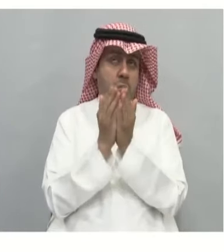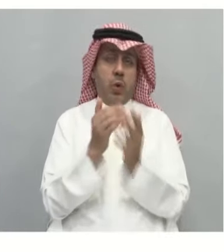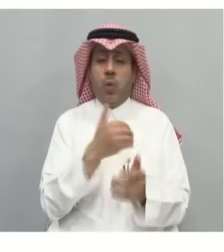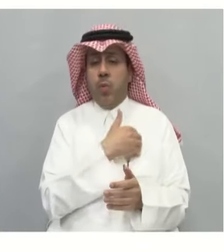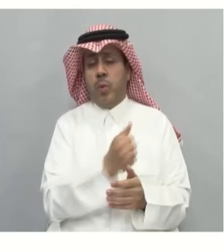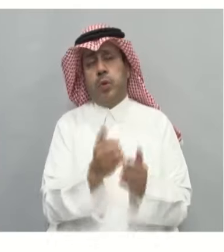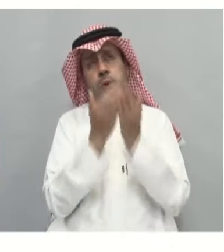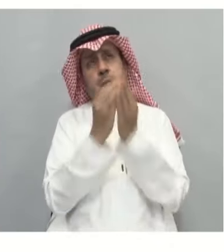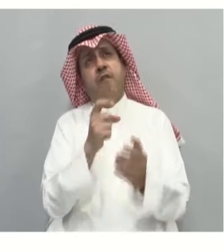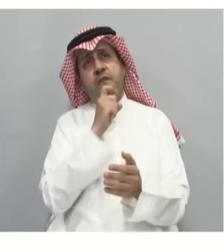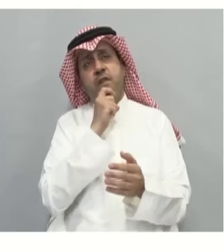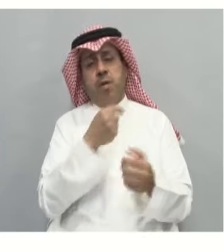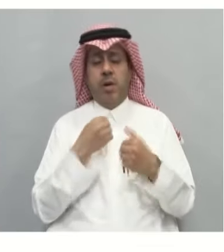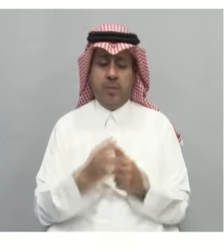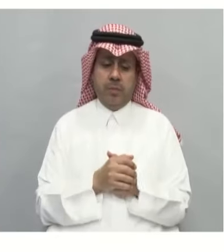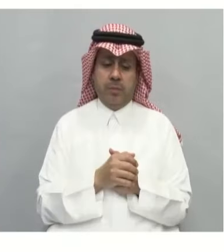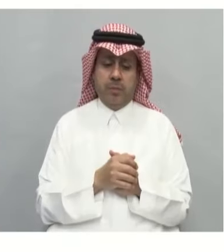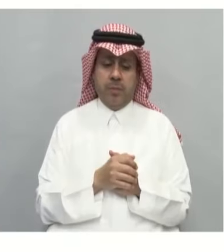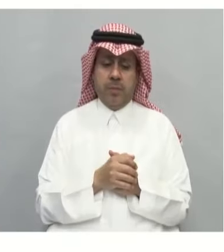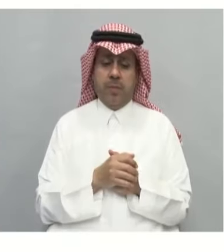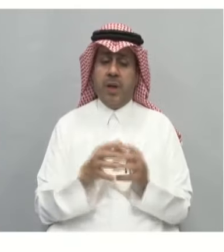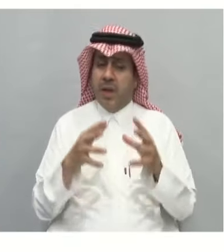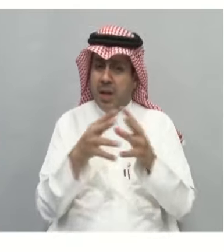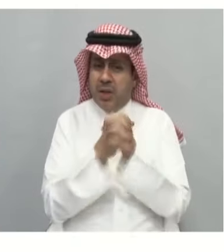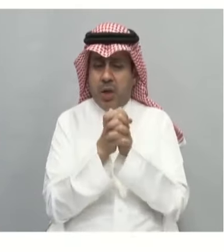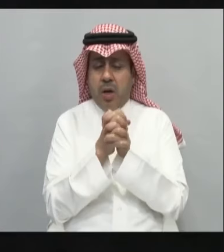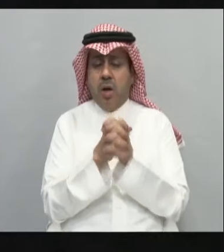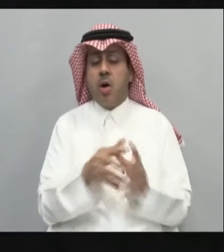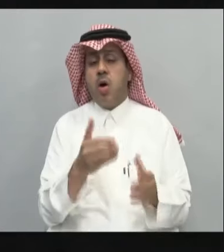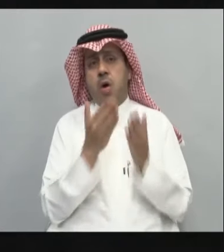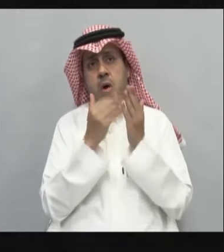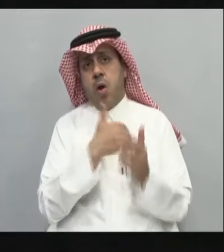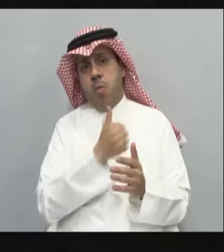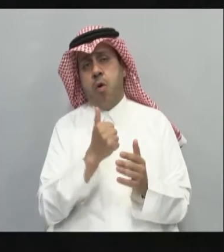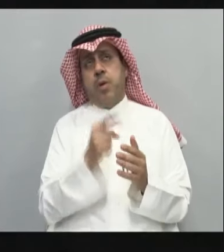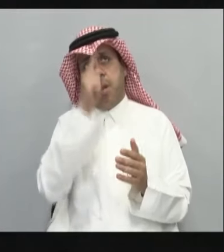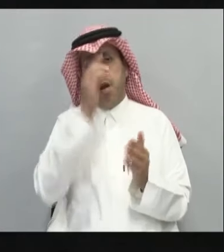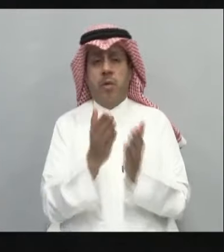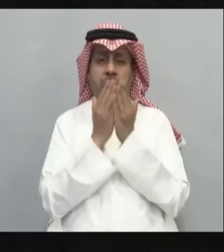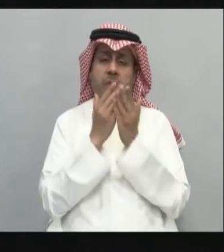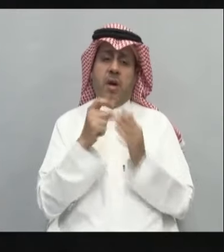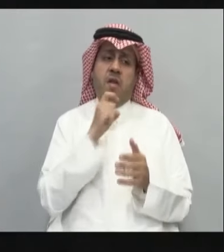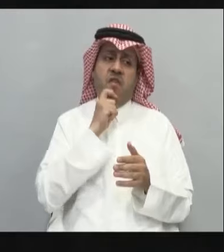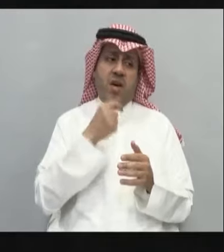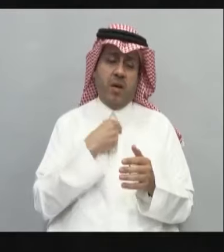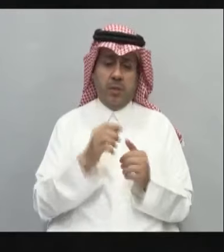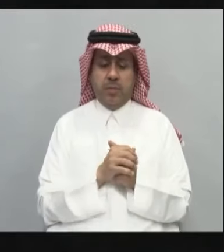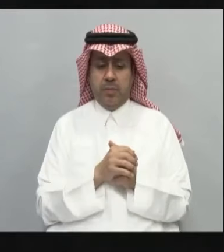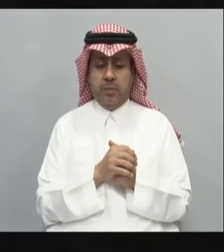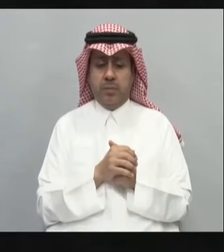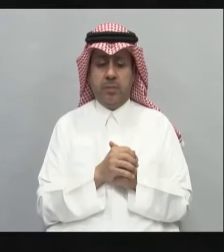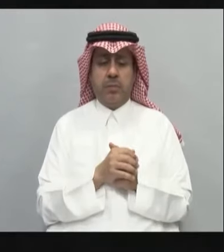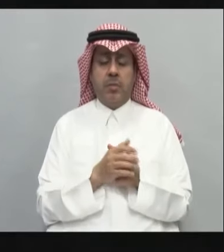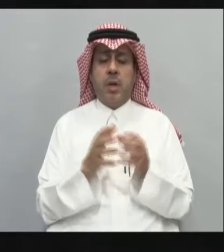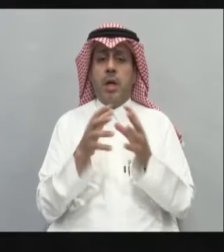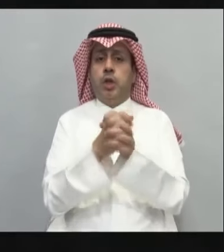ويظهروا قارم اليه اذا اصيب المؤمن ببلاء ماذا يفعل يلجا الى